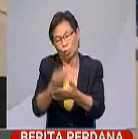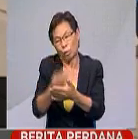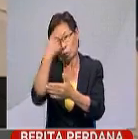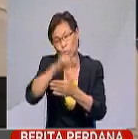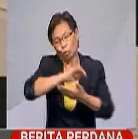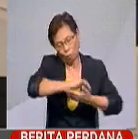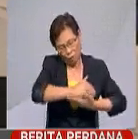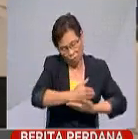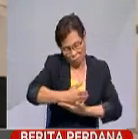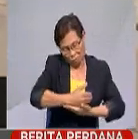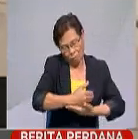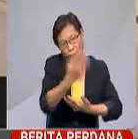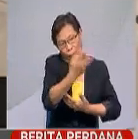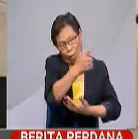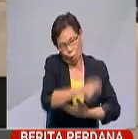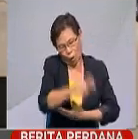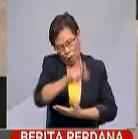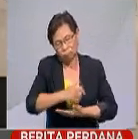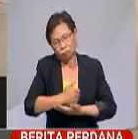berempat.